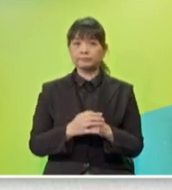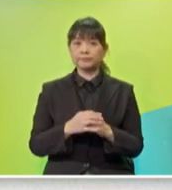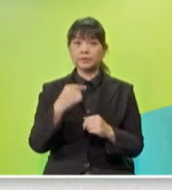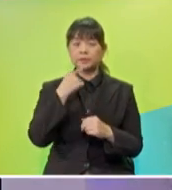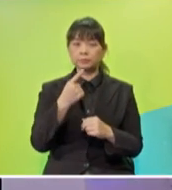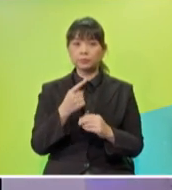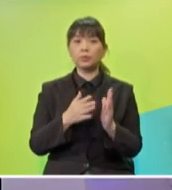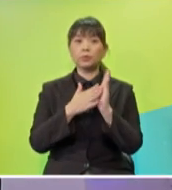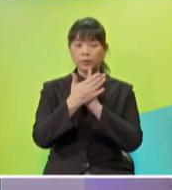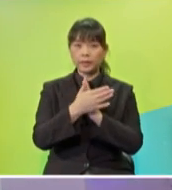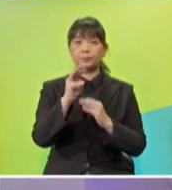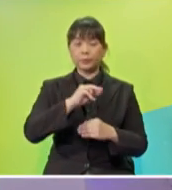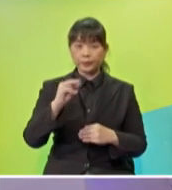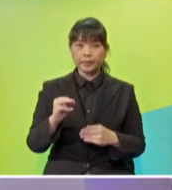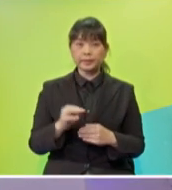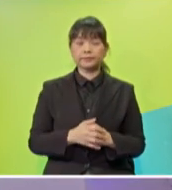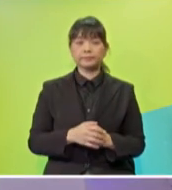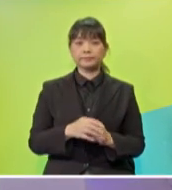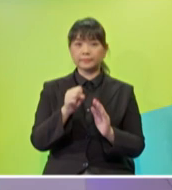oleh anak murid kita sebenarnya